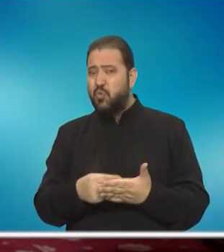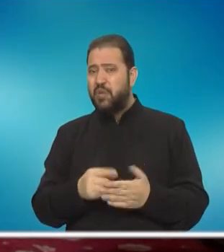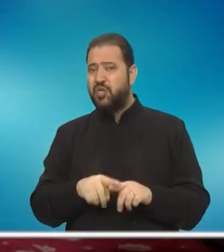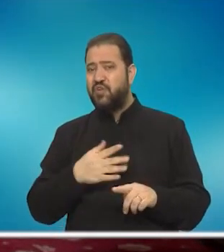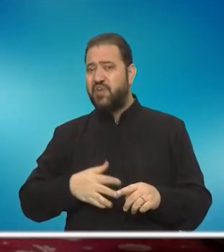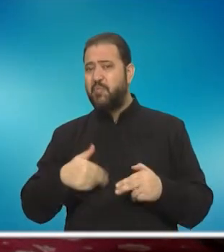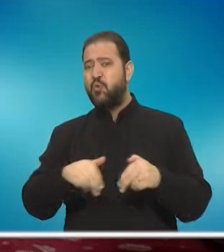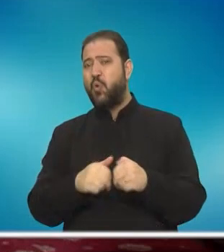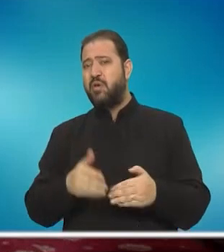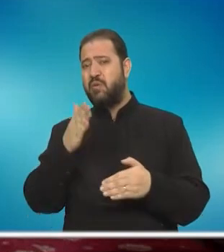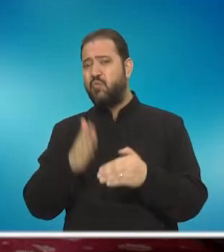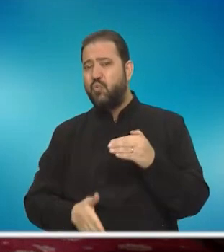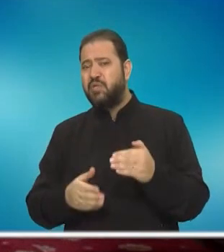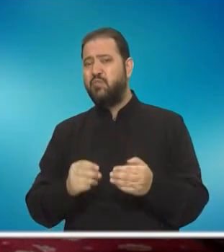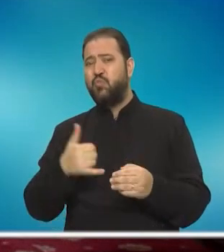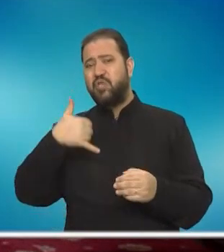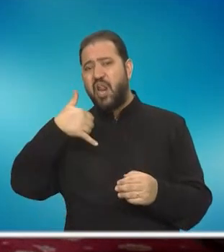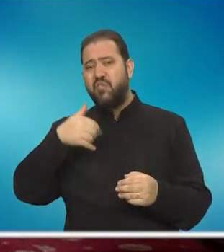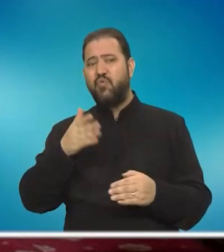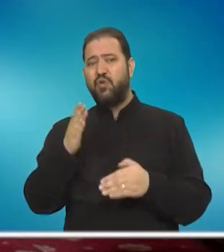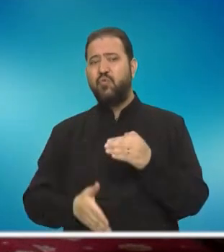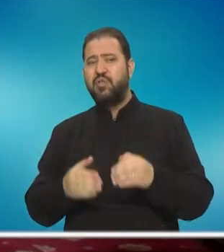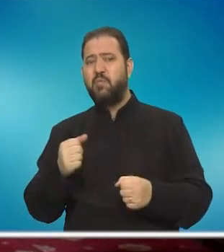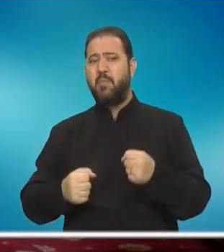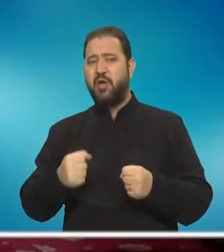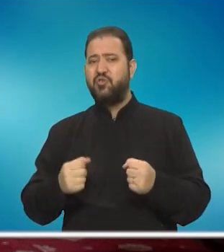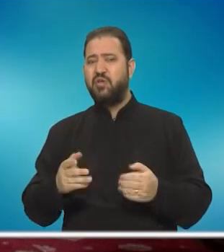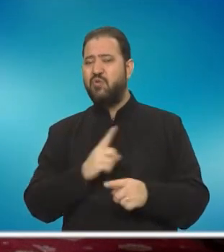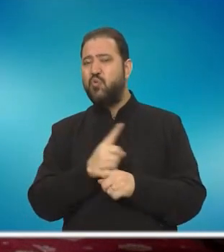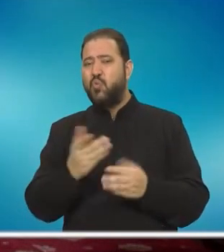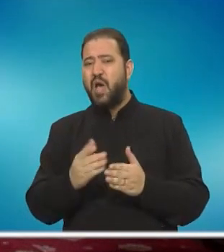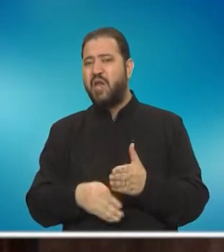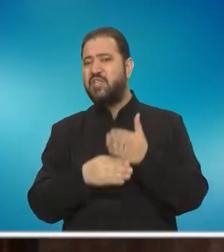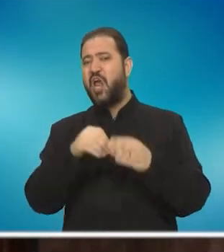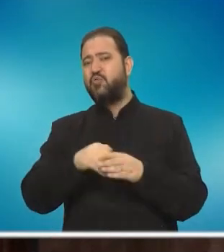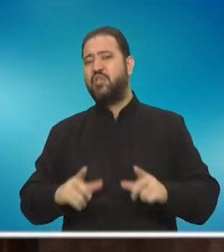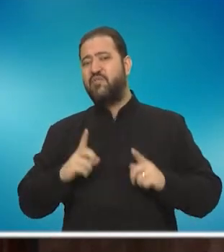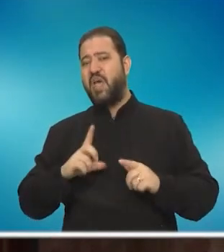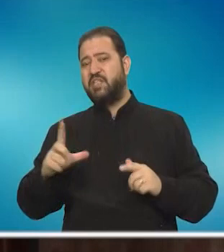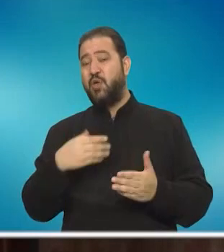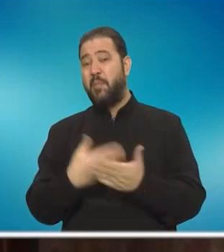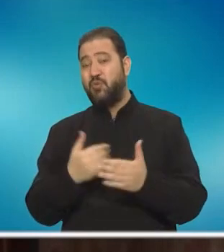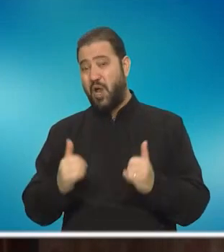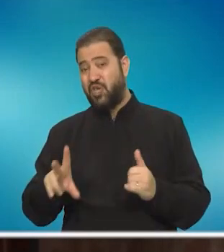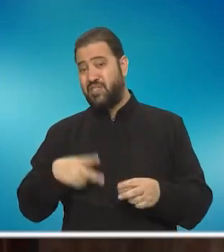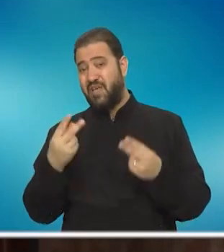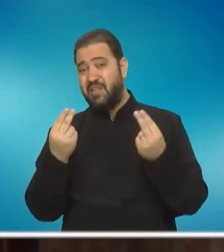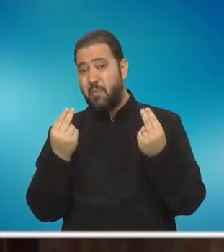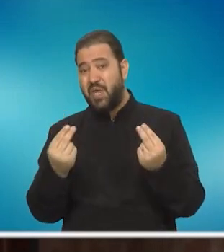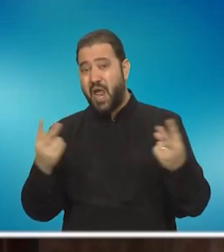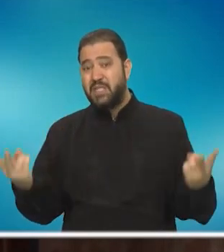care până la urmă trebuie să împlinească niște funcții care să-l ajute în viața sa. De aceea este bine